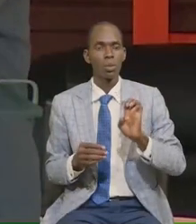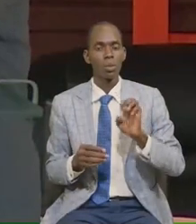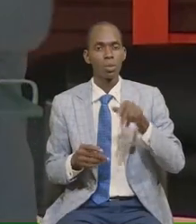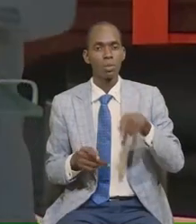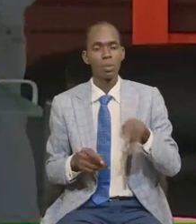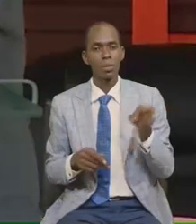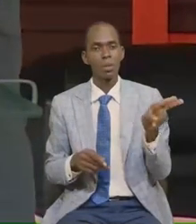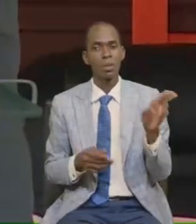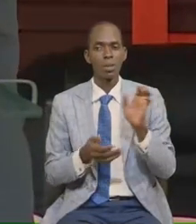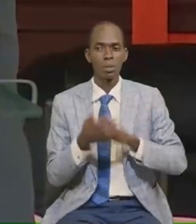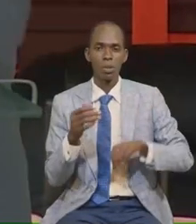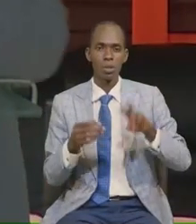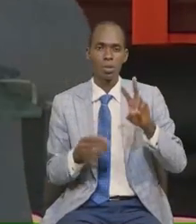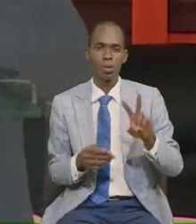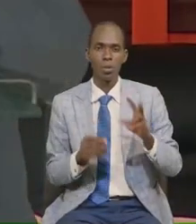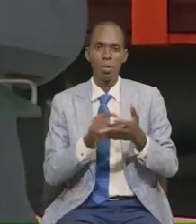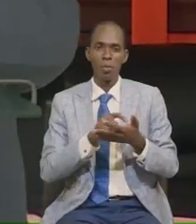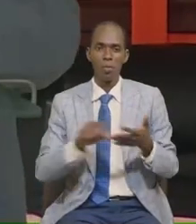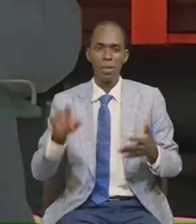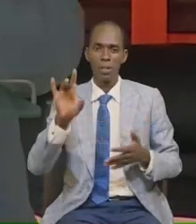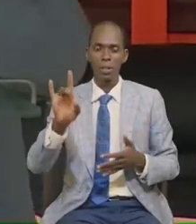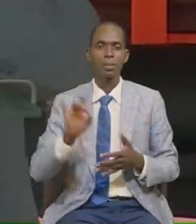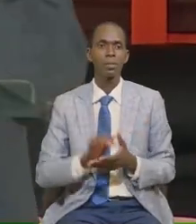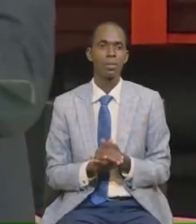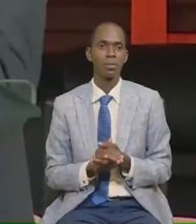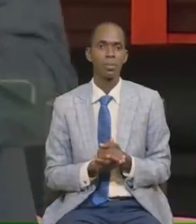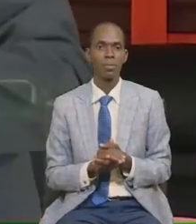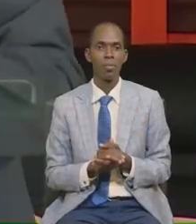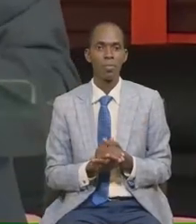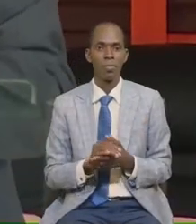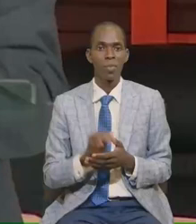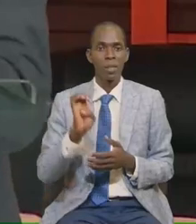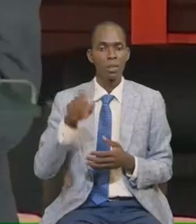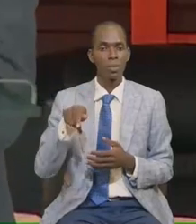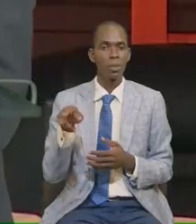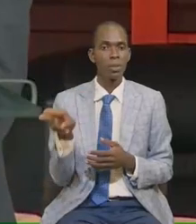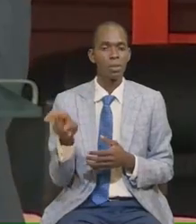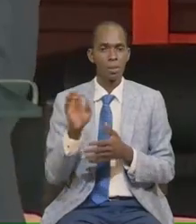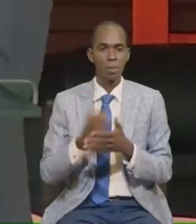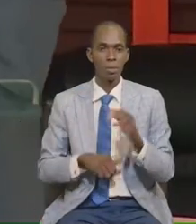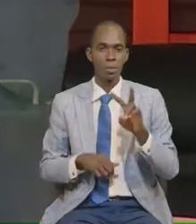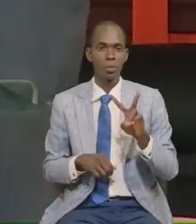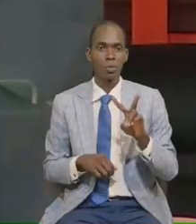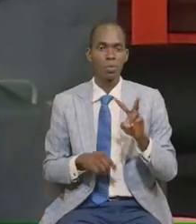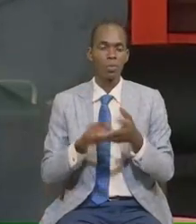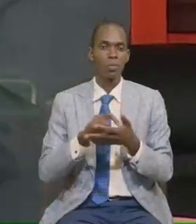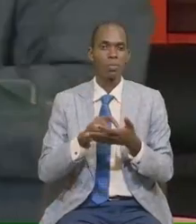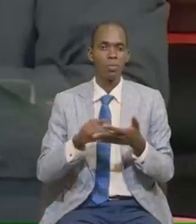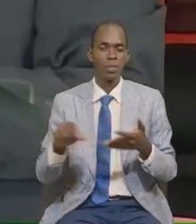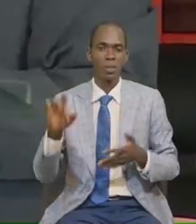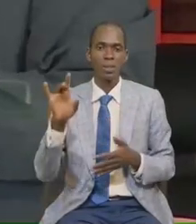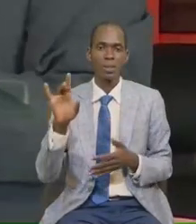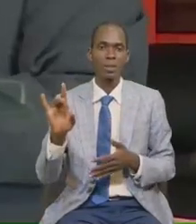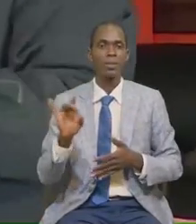Éphésiens 2 verset 8 Ephésiens 2 verset 8